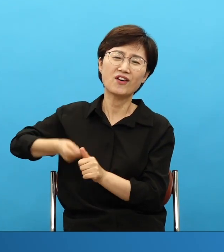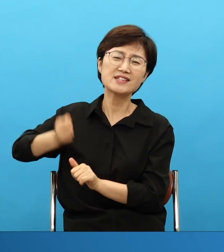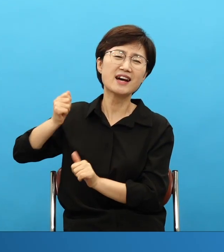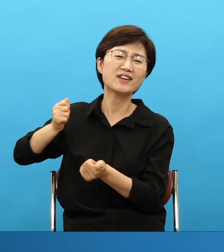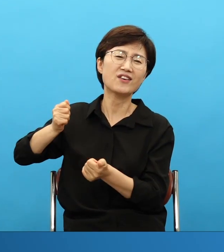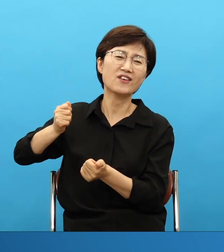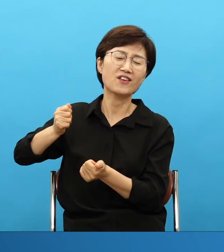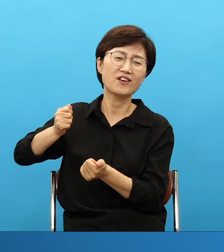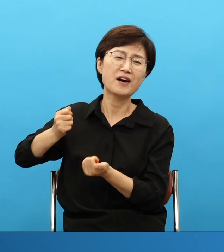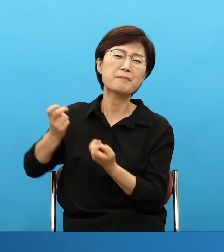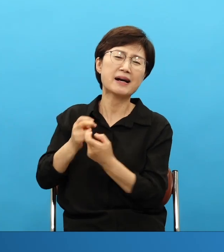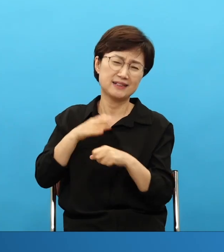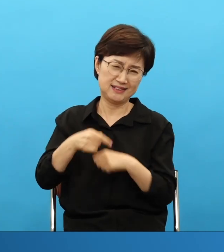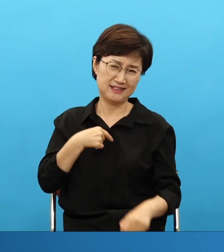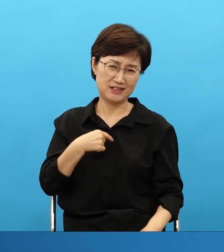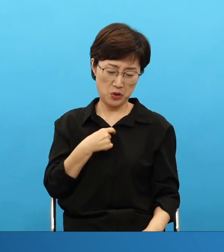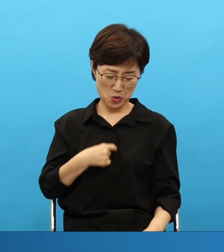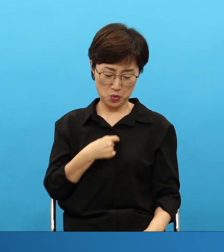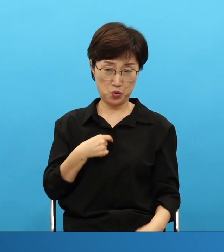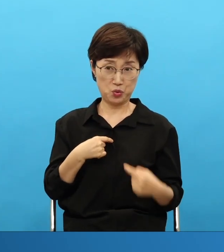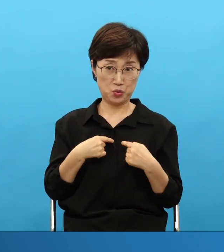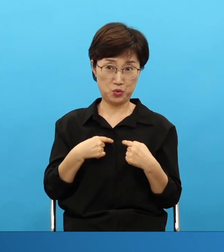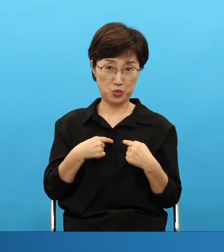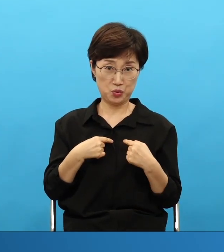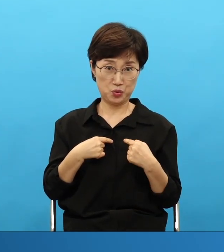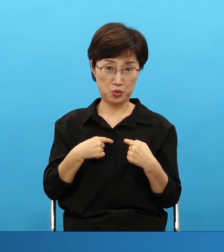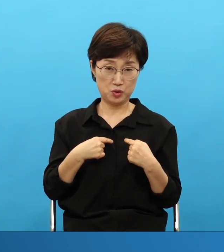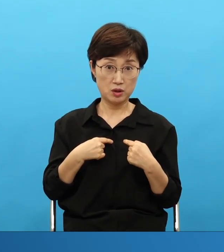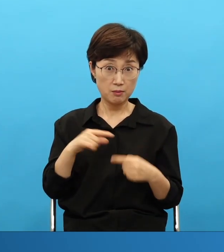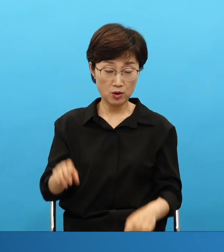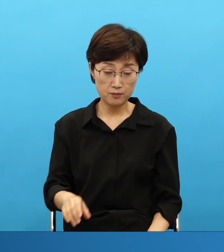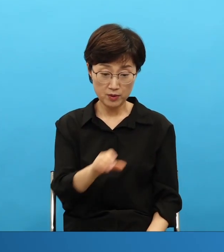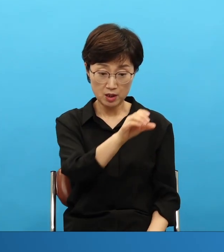아 십자가는 옆에 강도도